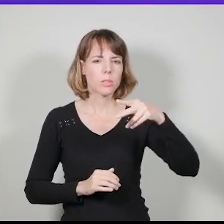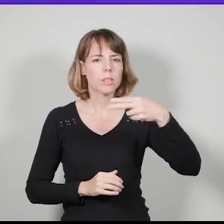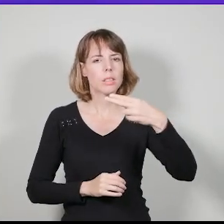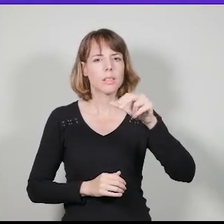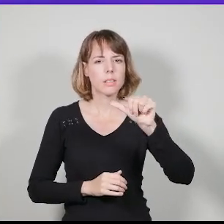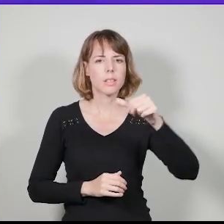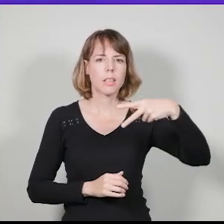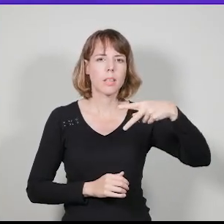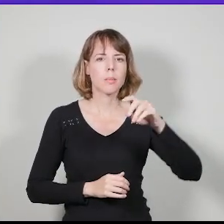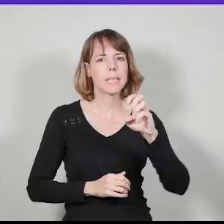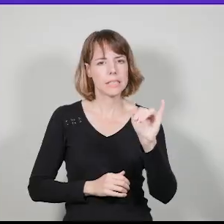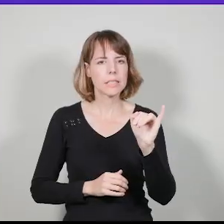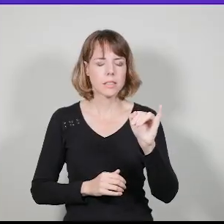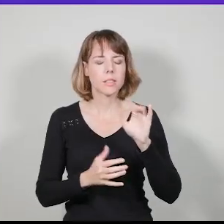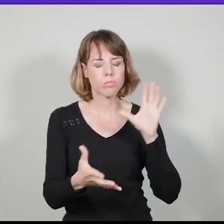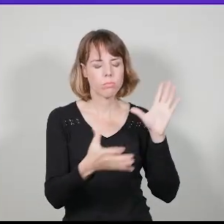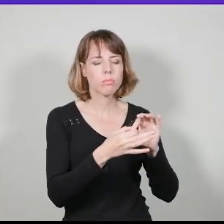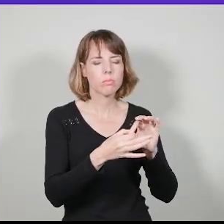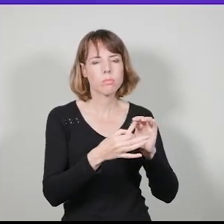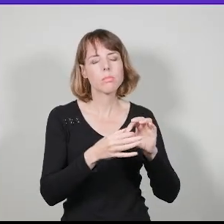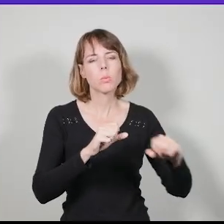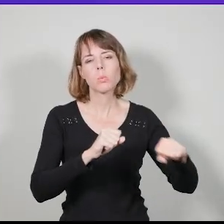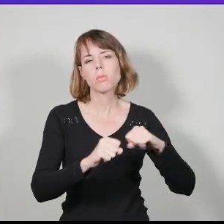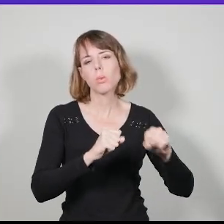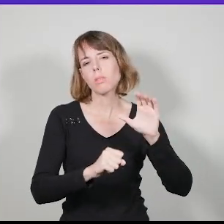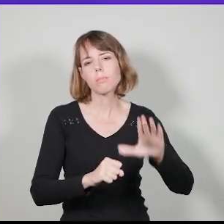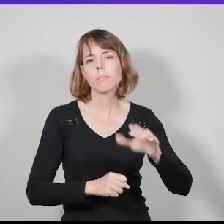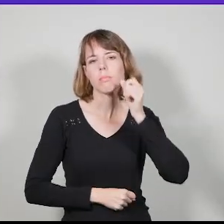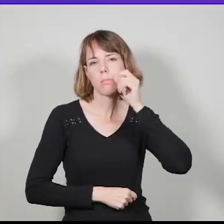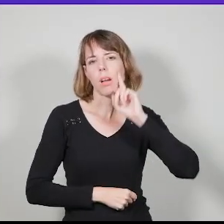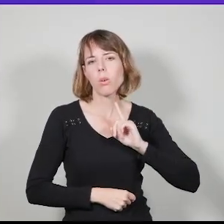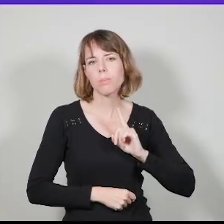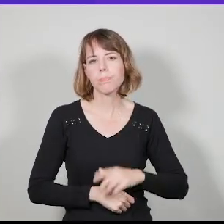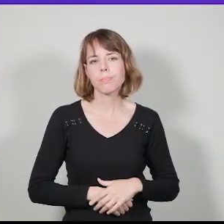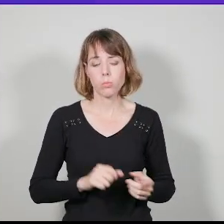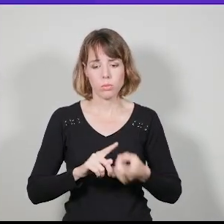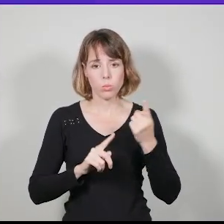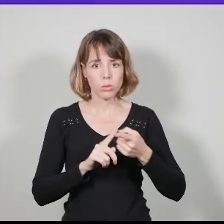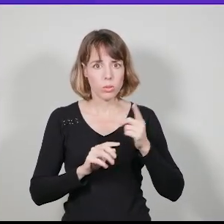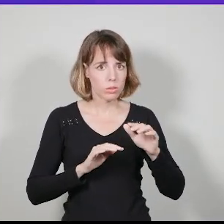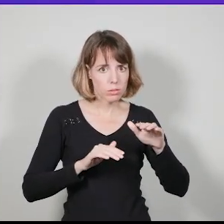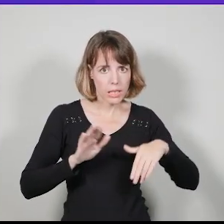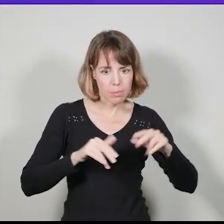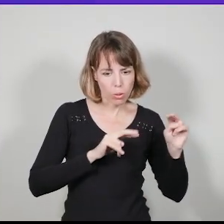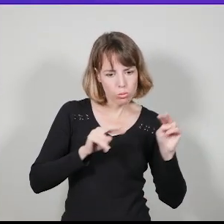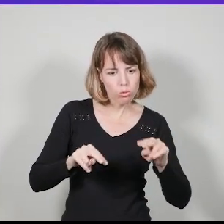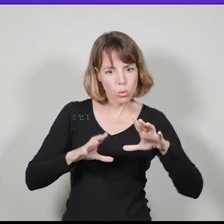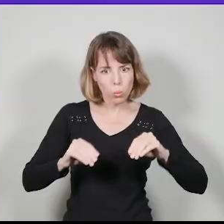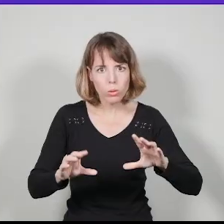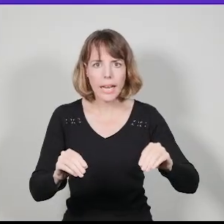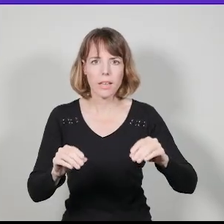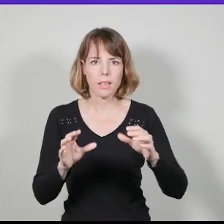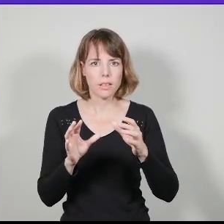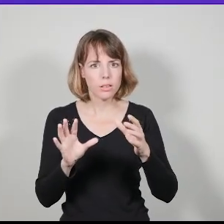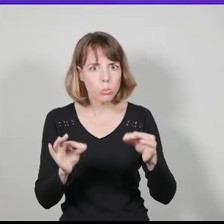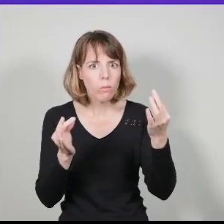partie du mouvement parental. C'est important aussi d'avoir à la fois cette approche très concrète de terrain, de trouver des solutions,